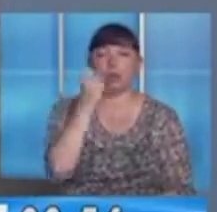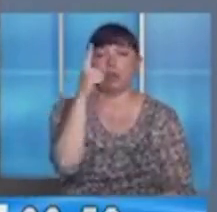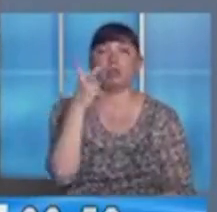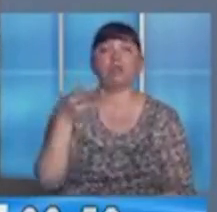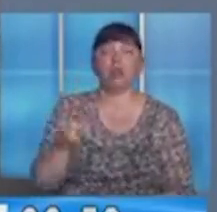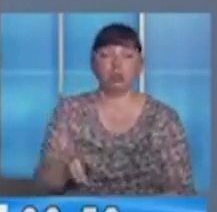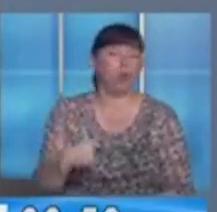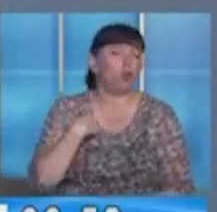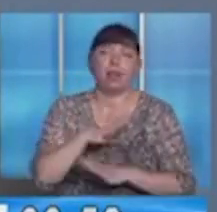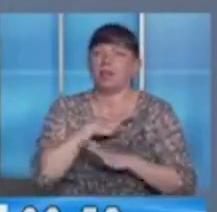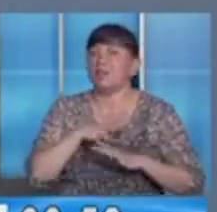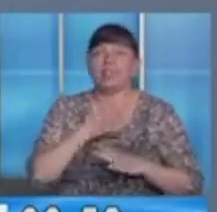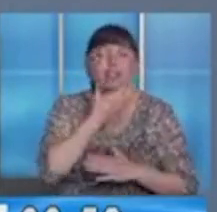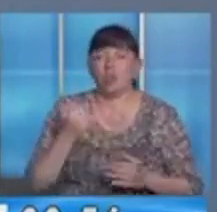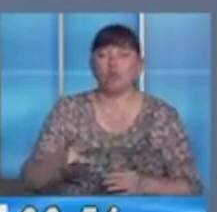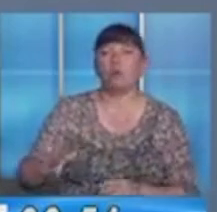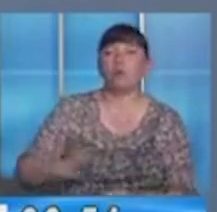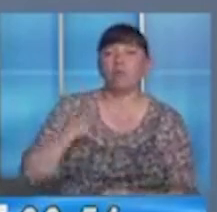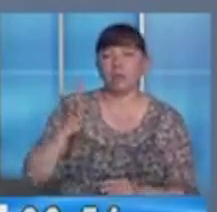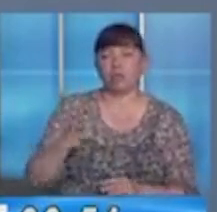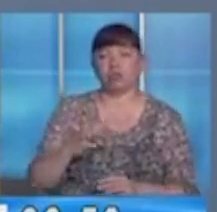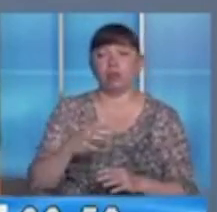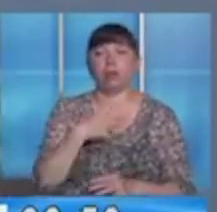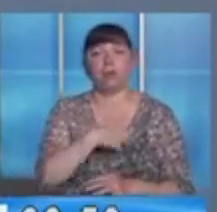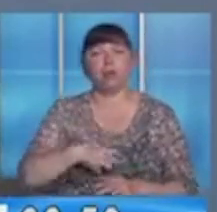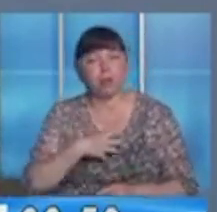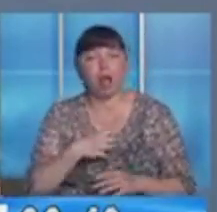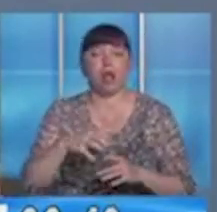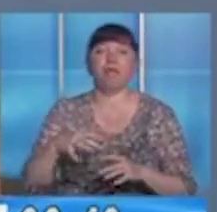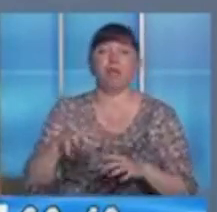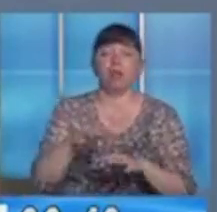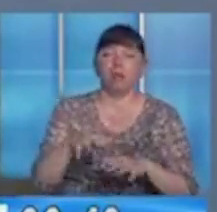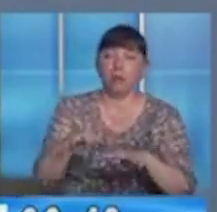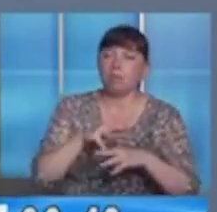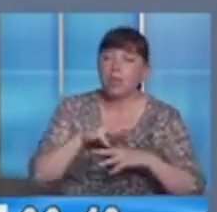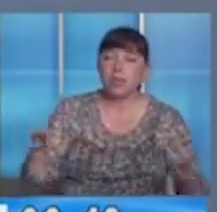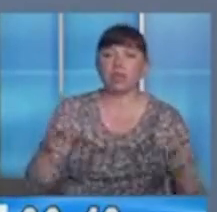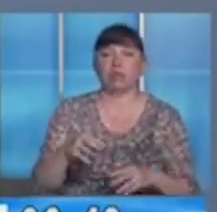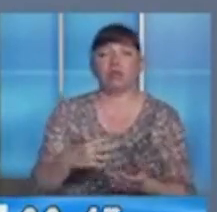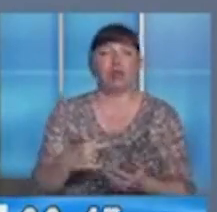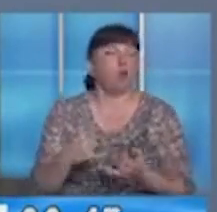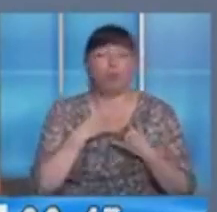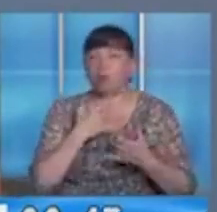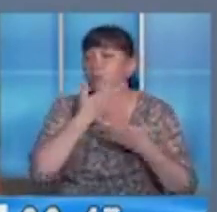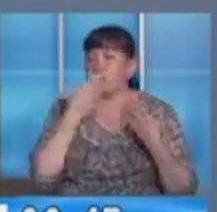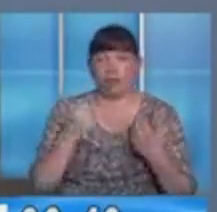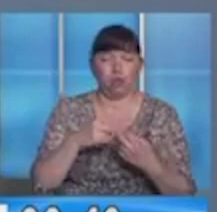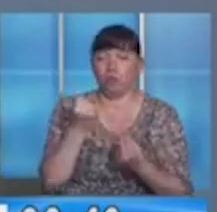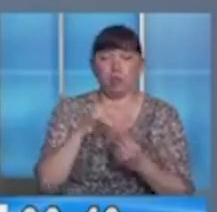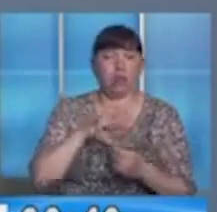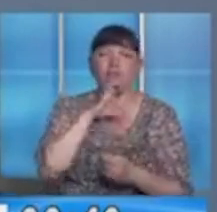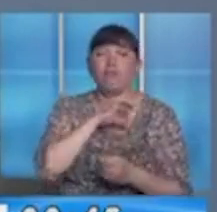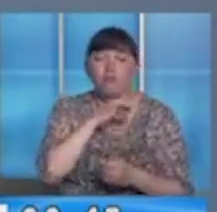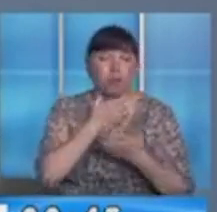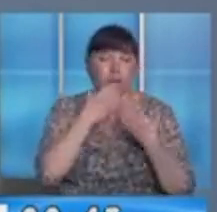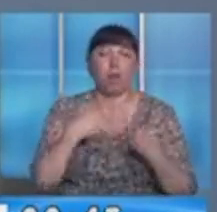avem foști deputați și ministre, noi nu avem persoane implicate în furtul de bani public. Am demonstrat-o la